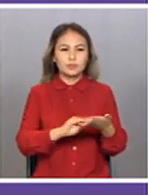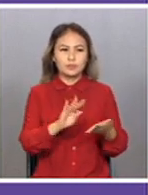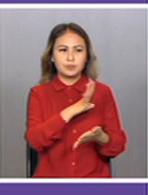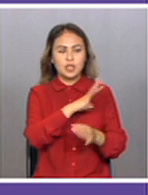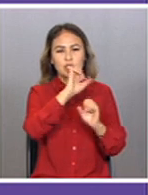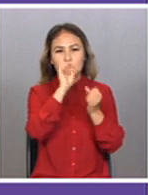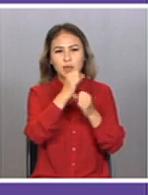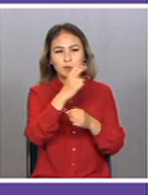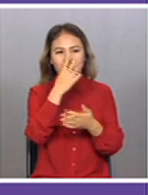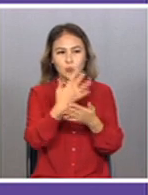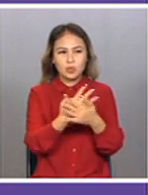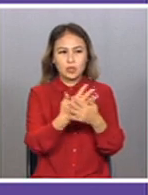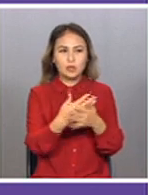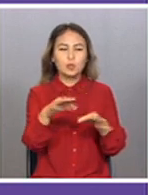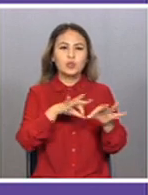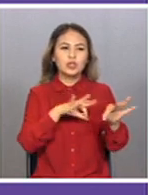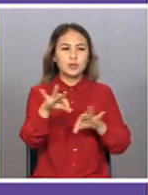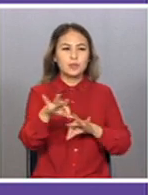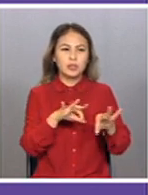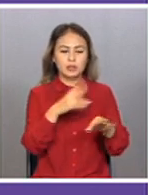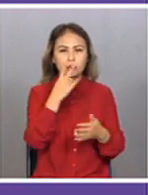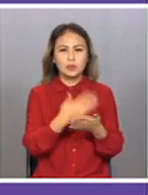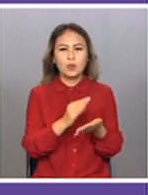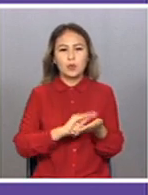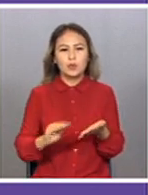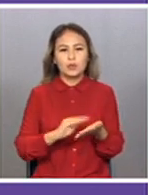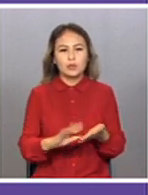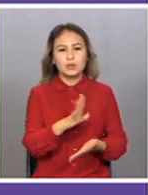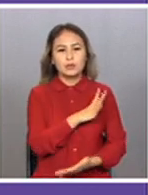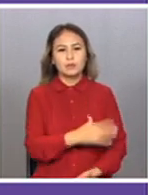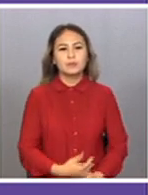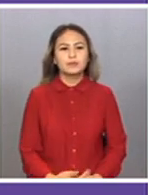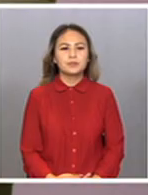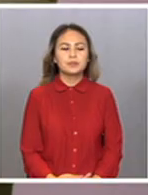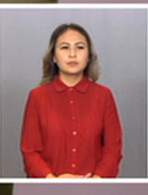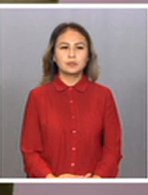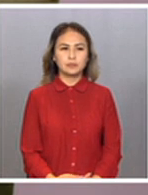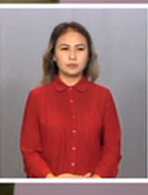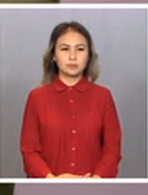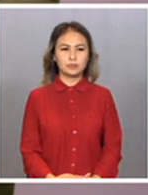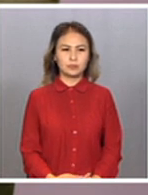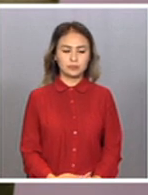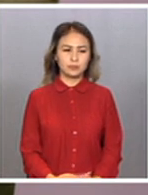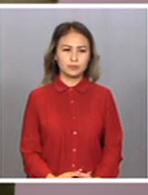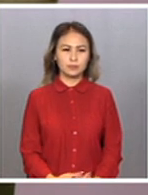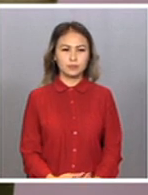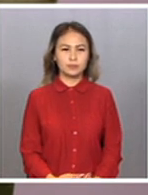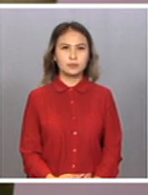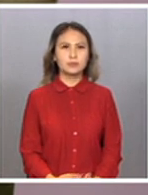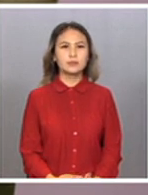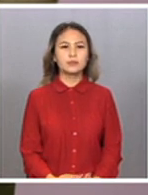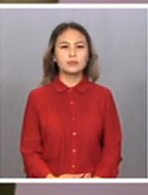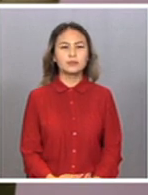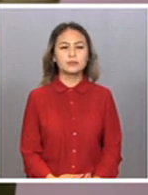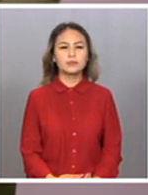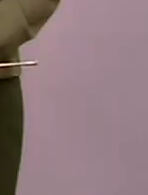құрастырдыңдар. Жылдамдықты көрсетілген өлшем бірлігіне өрнектедіңдер. Бүгінгі сабағымыз аяқталды.